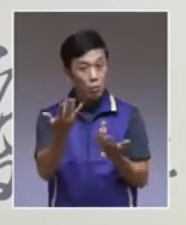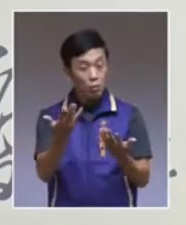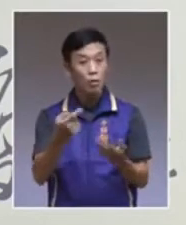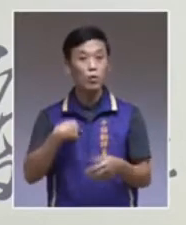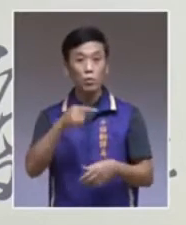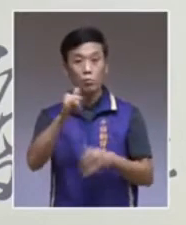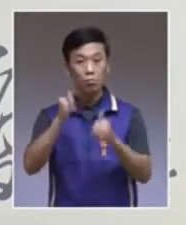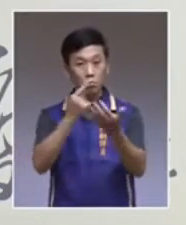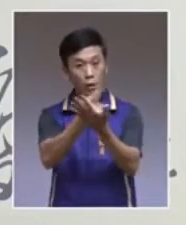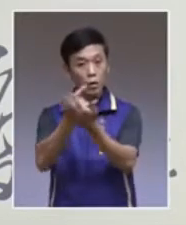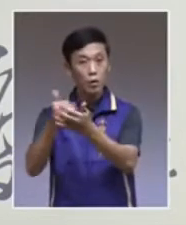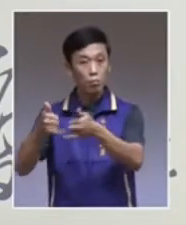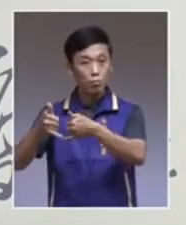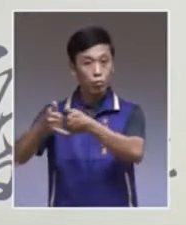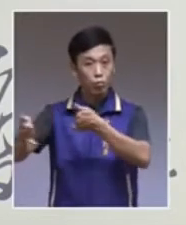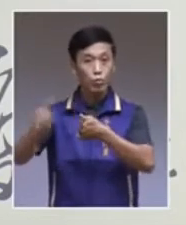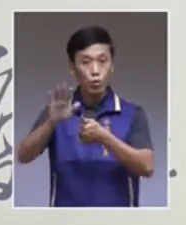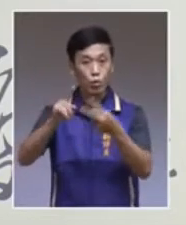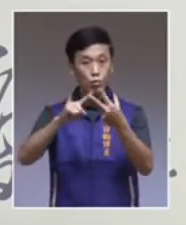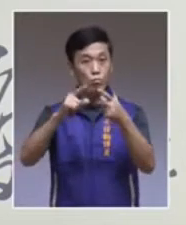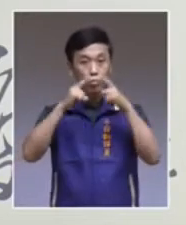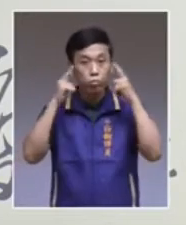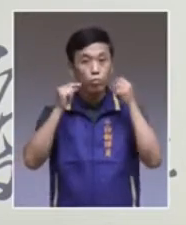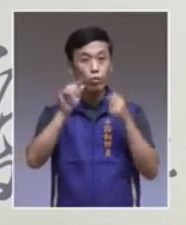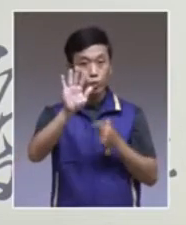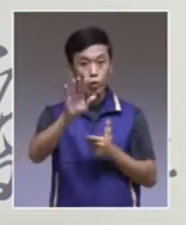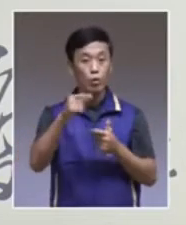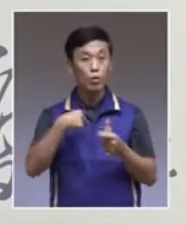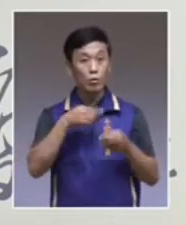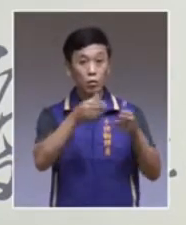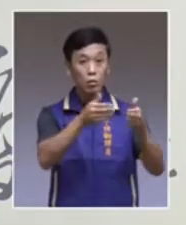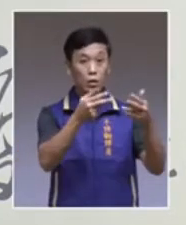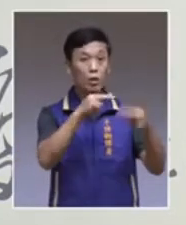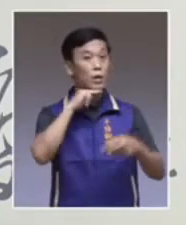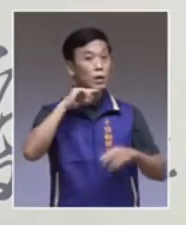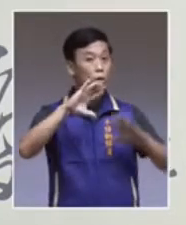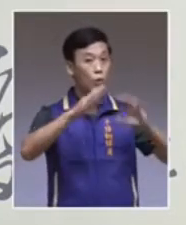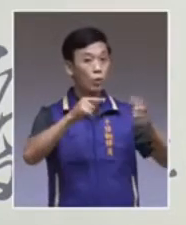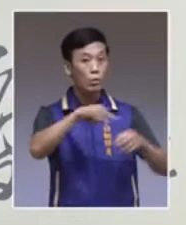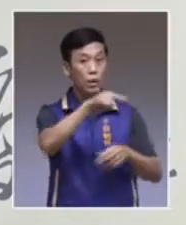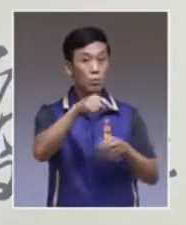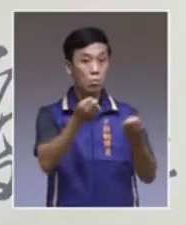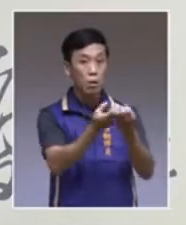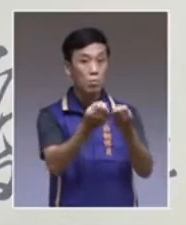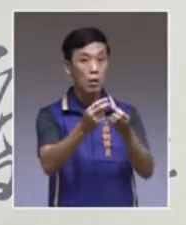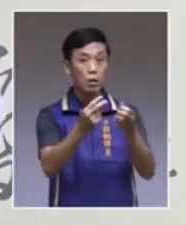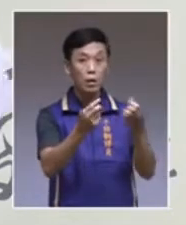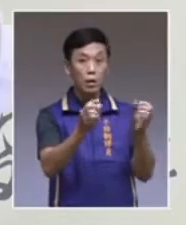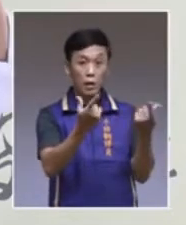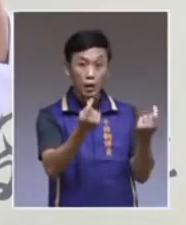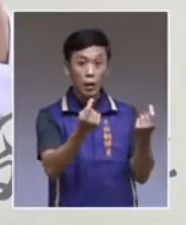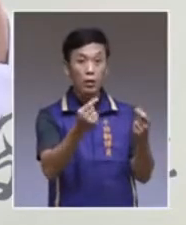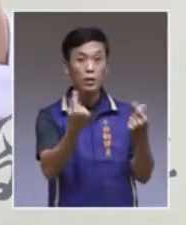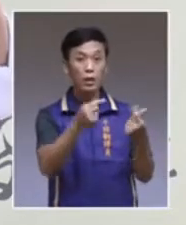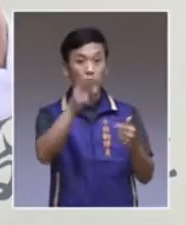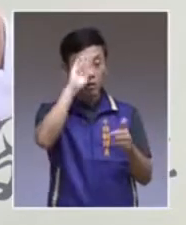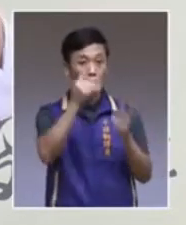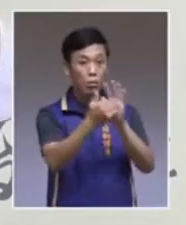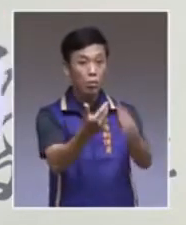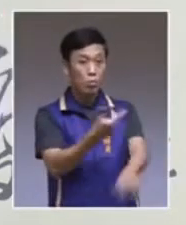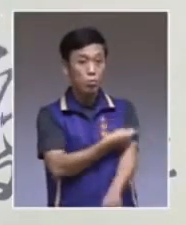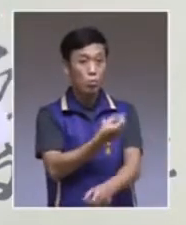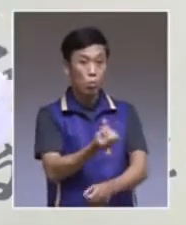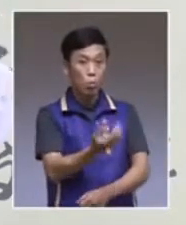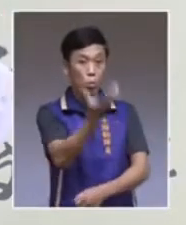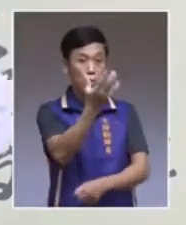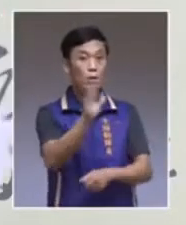交距离戴口罩，我们要发生像英国的例子，像疫苗越来越高覆盖率越高